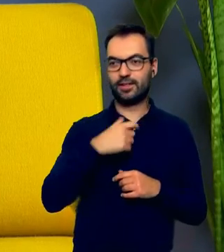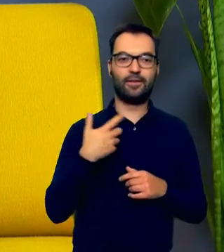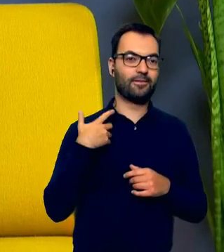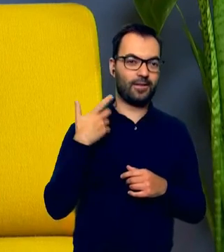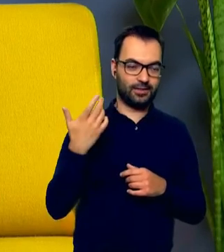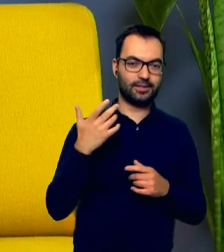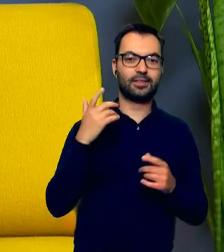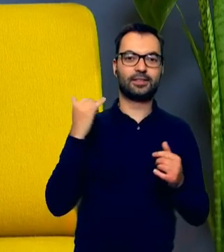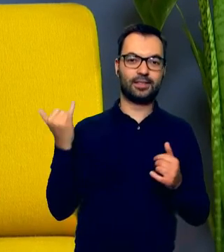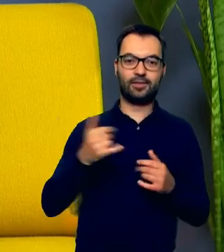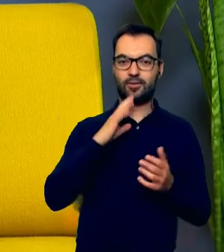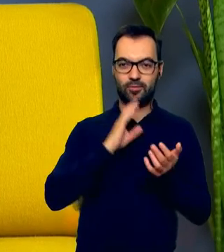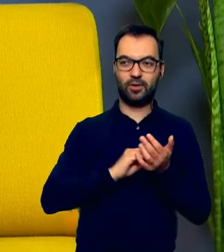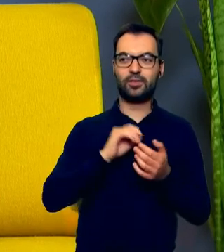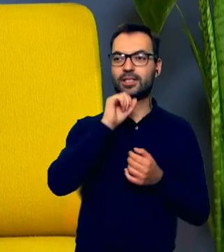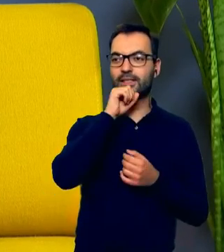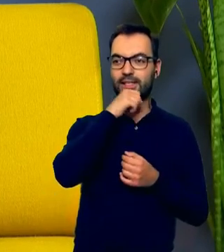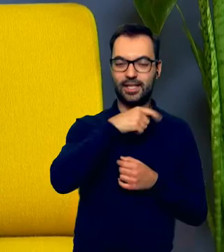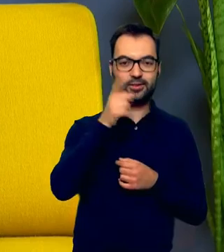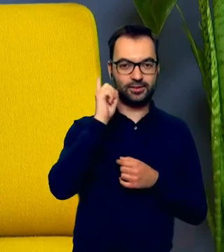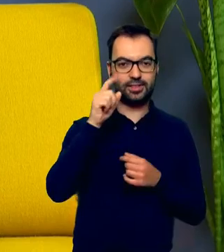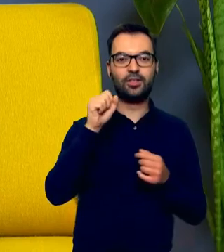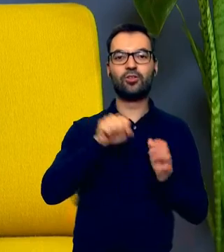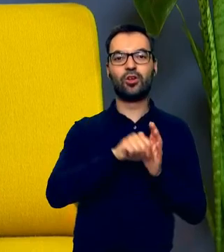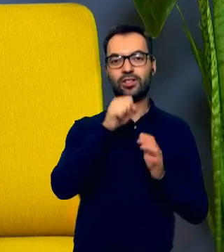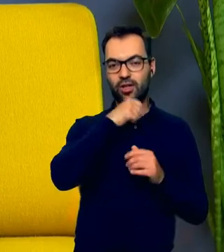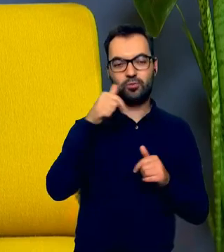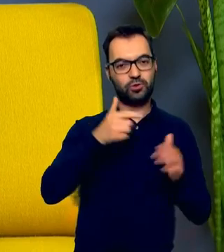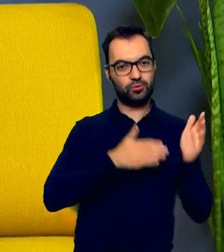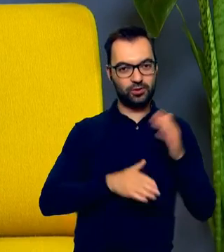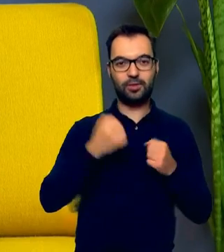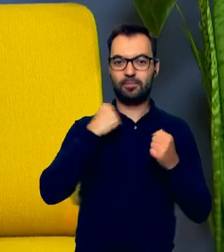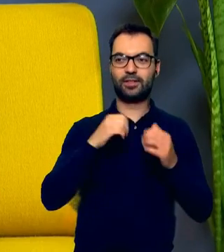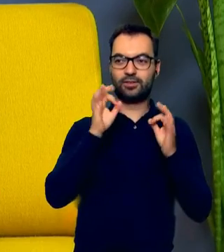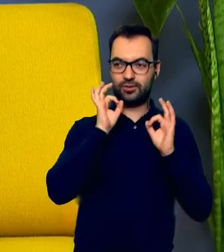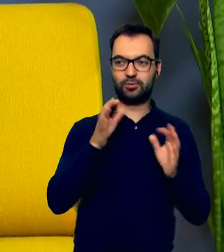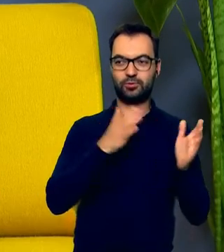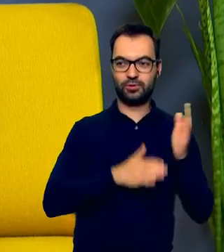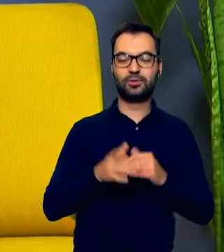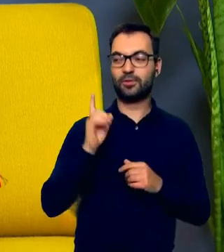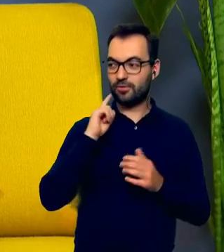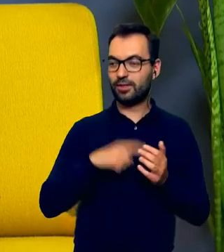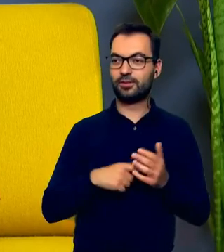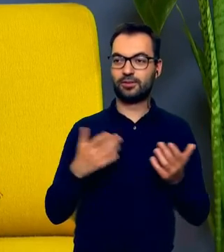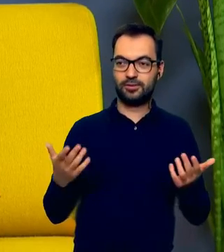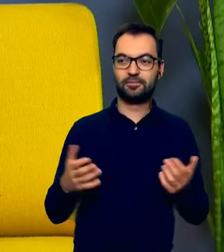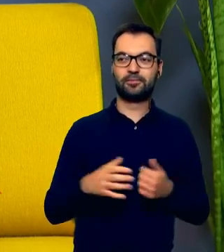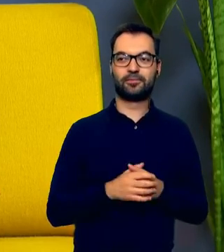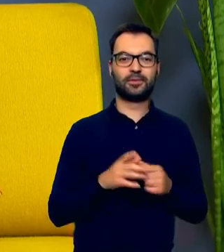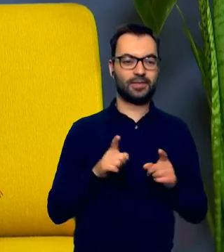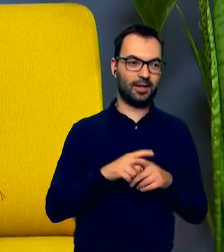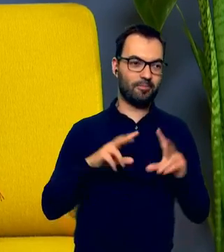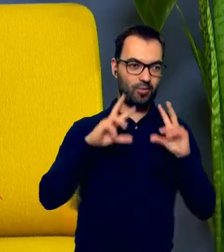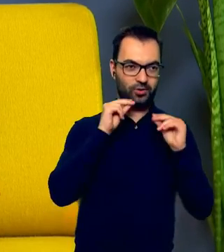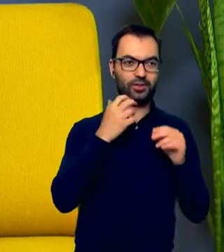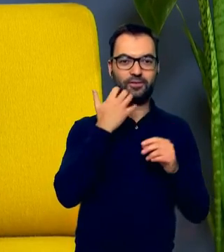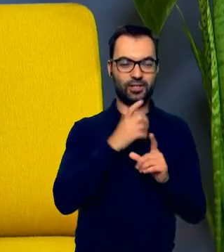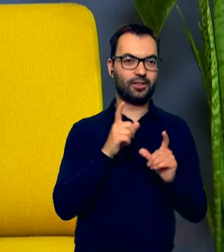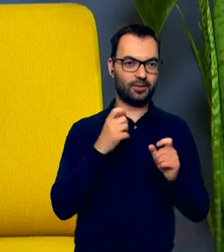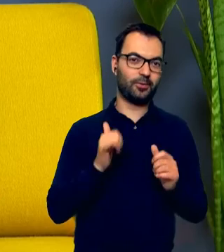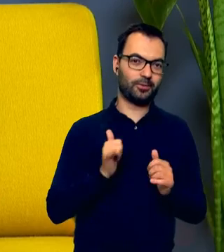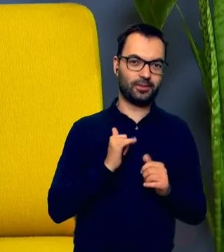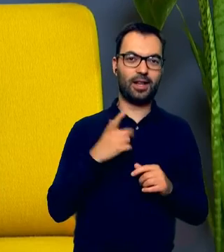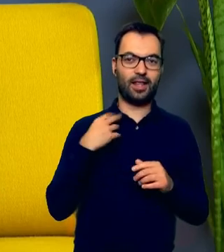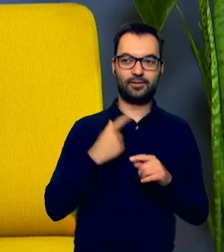zaawansowanej wiekiem, tak. Która zawsze powtarza, że na starość, do starości trzeba się przygotować, bardzo dobrze przygotować. No właśnie. No i proszę bardzo. Jak z botoksem trzeba zacząć, mając